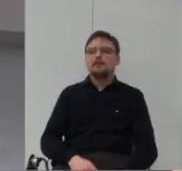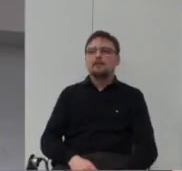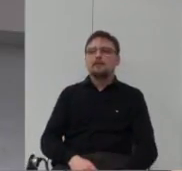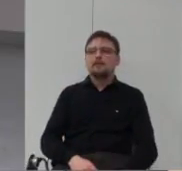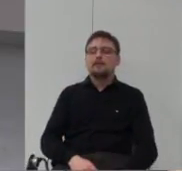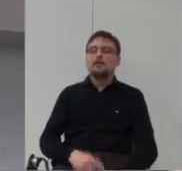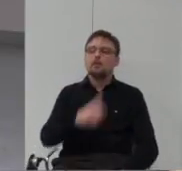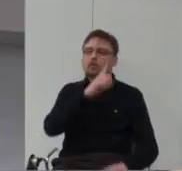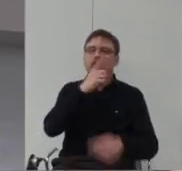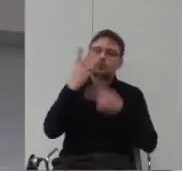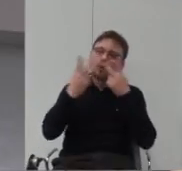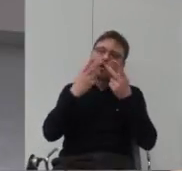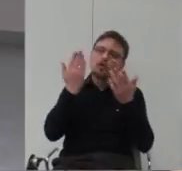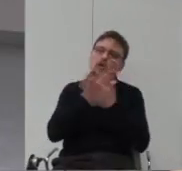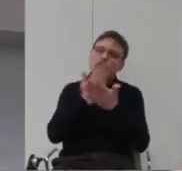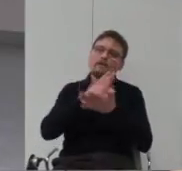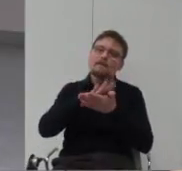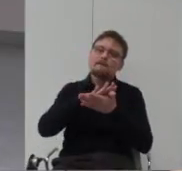lat.